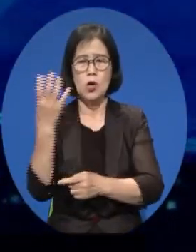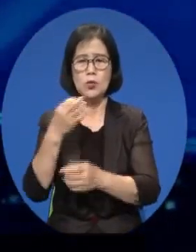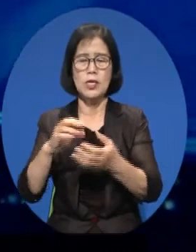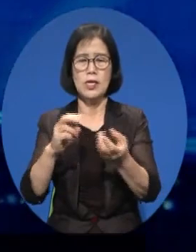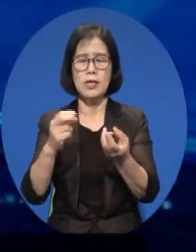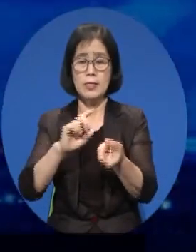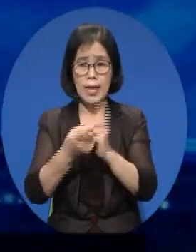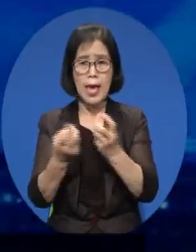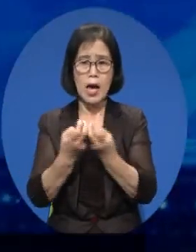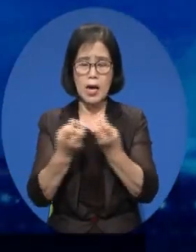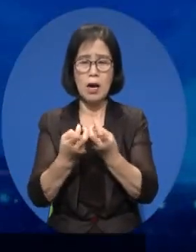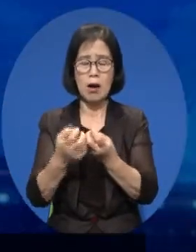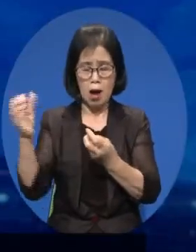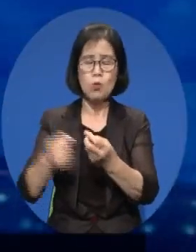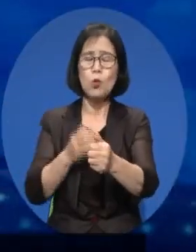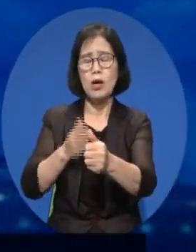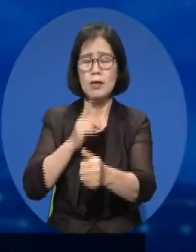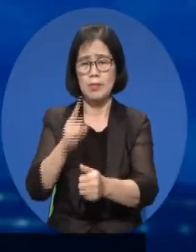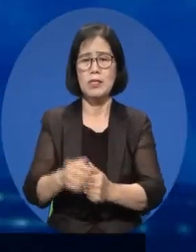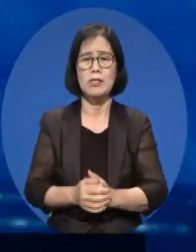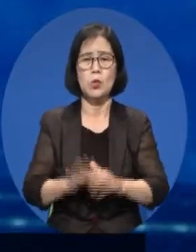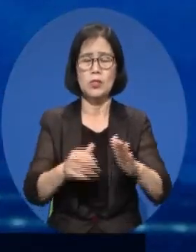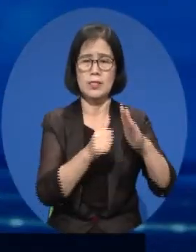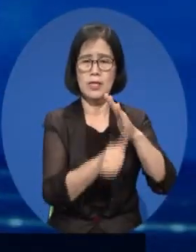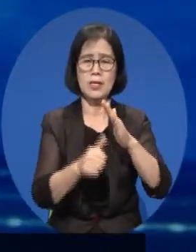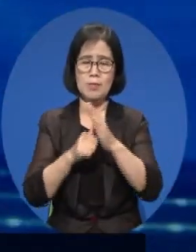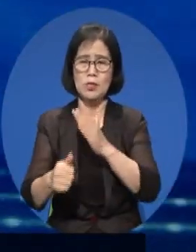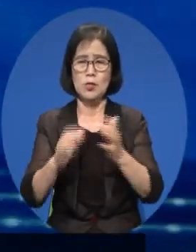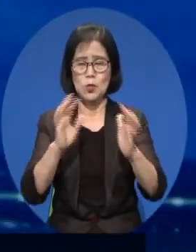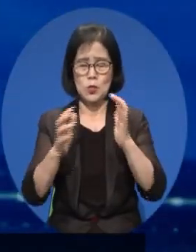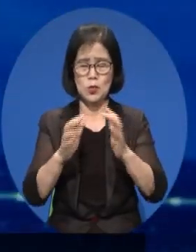대안을 좀 들고 나와라라고 얘기하고 있는데 오늘 당 대표들과의